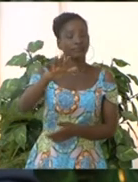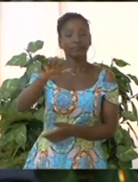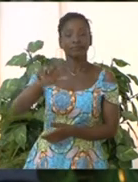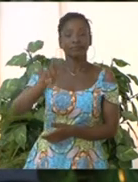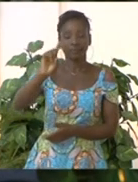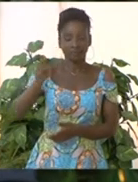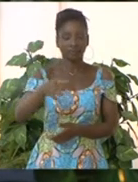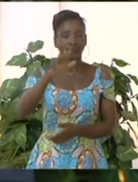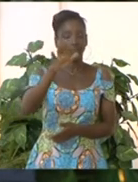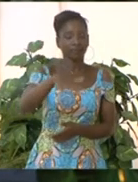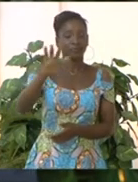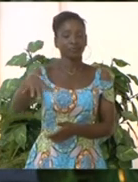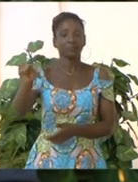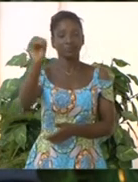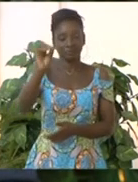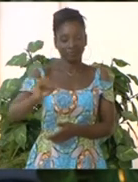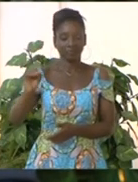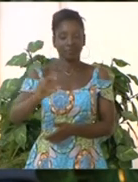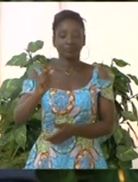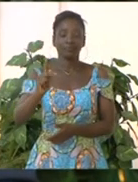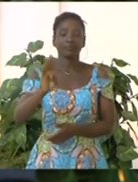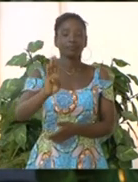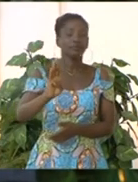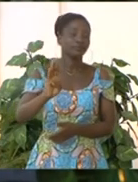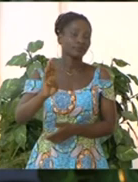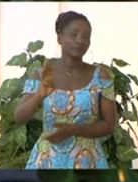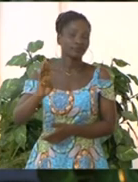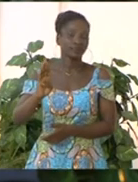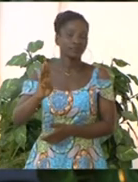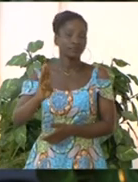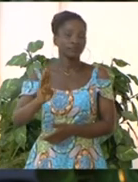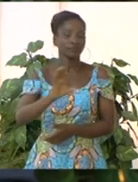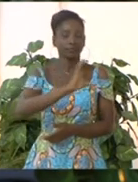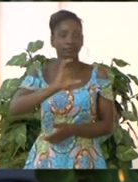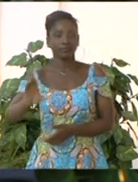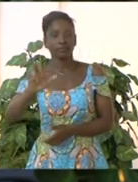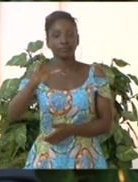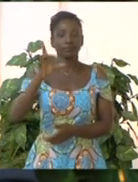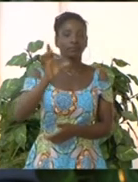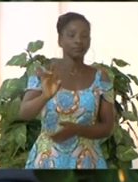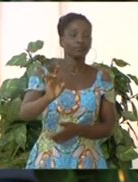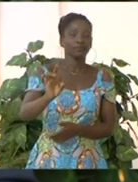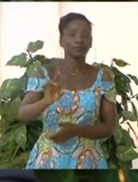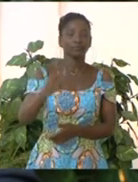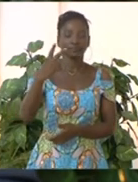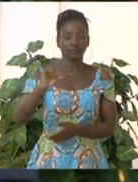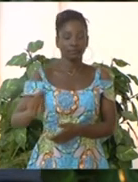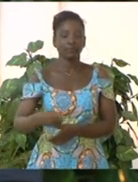1,55 pour ça kouadio konan bertin 538 soit